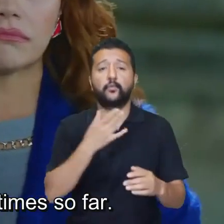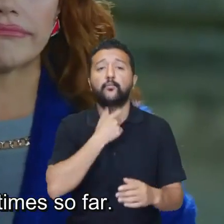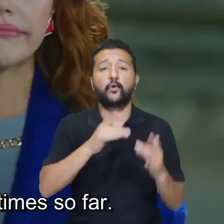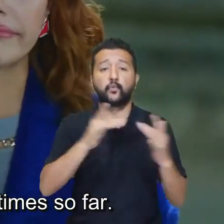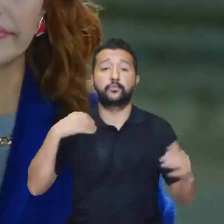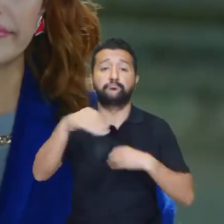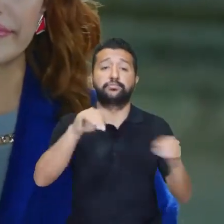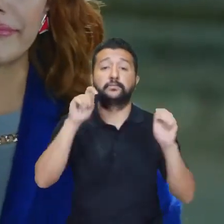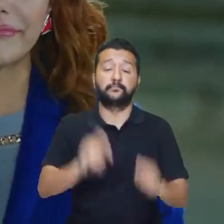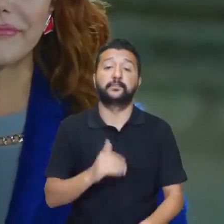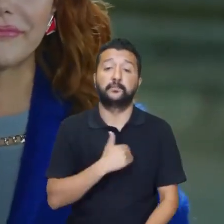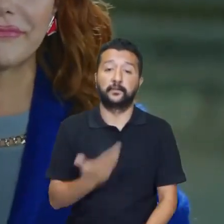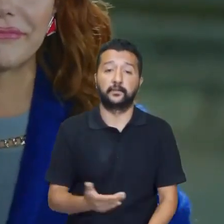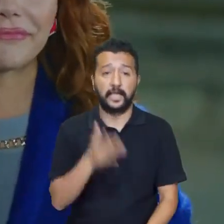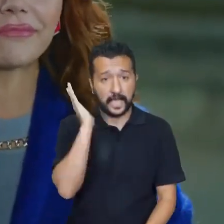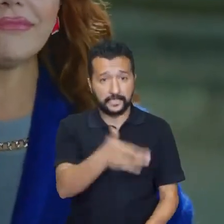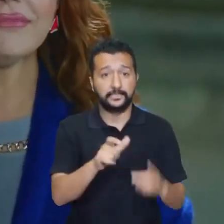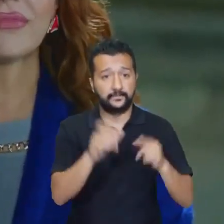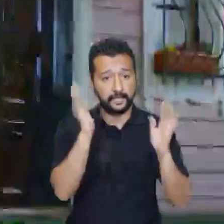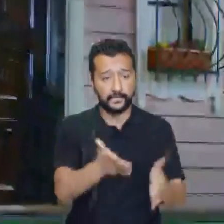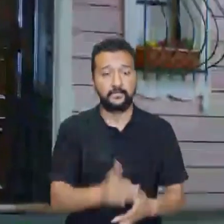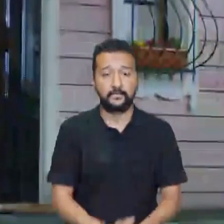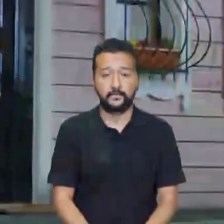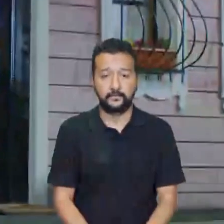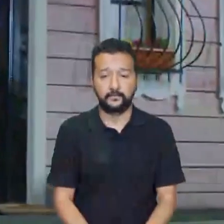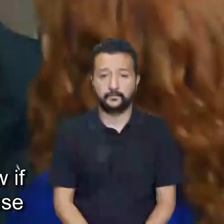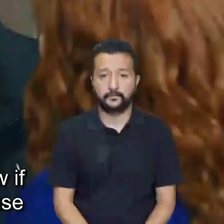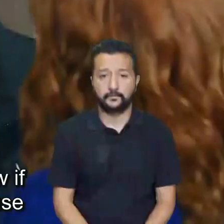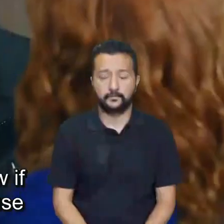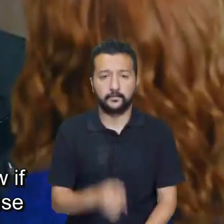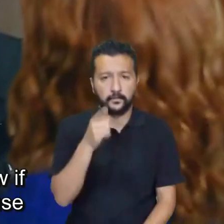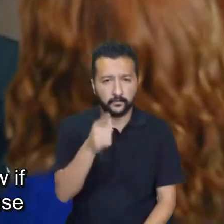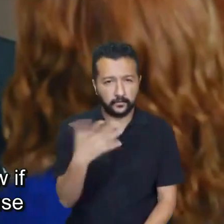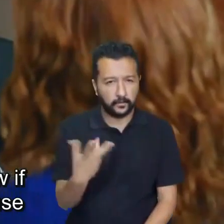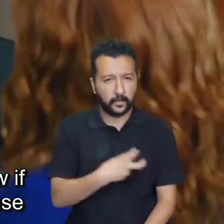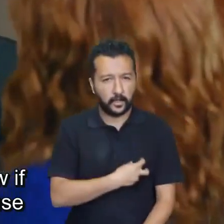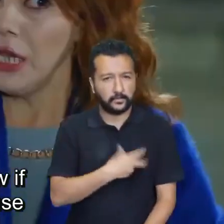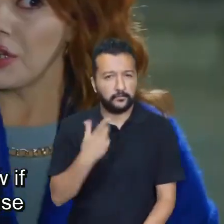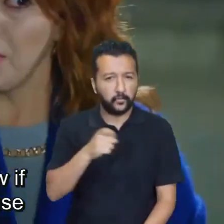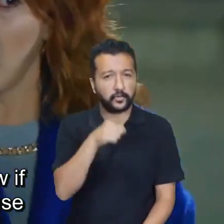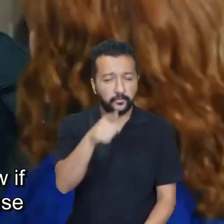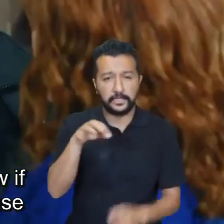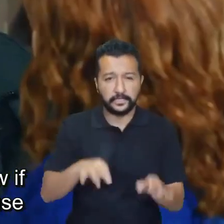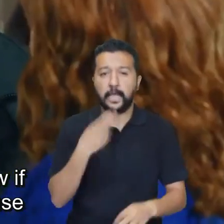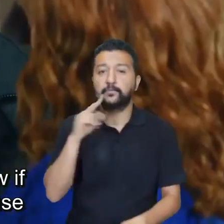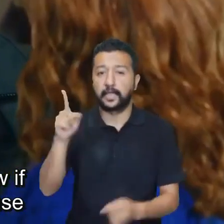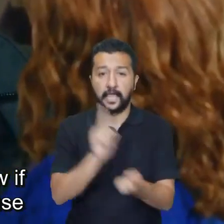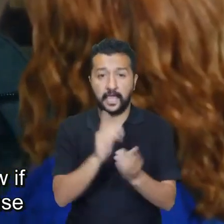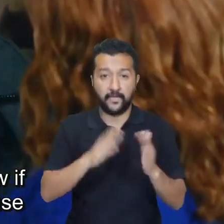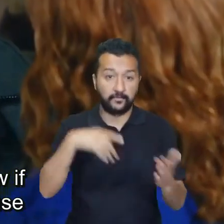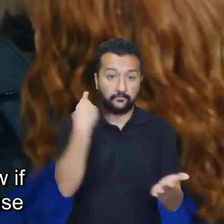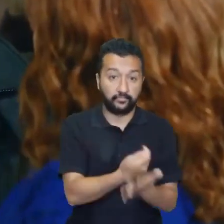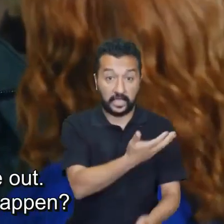Köprüsü'nü satmıştım ha. Hadi be Şevket ya. Dışarıdan kapı pencereye bakıyorlar. Yalnız aşk böceğim. Şimdi ablam evi